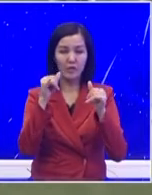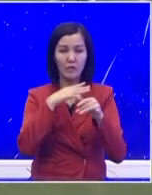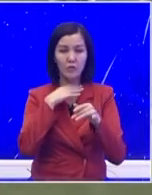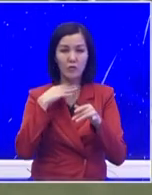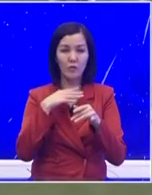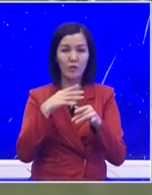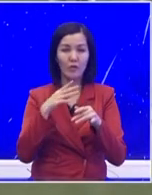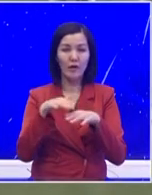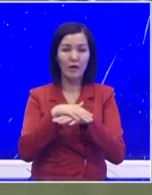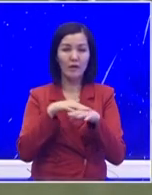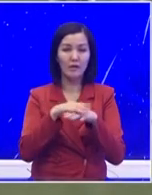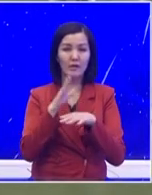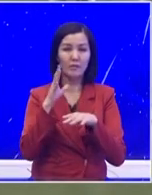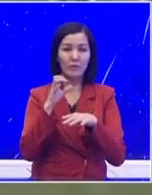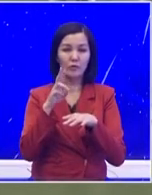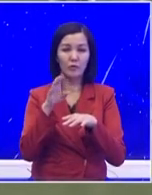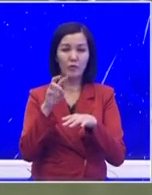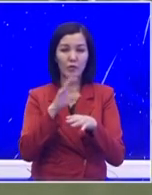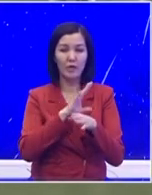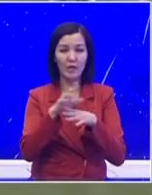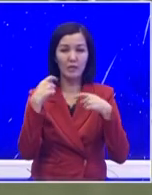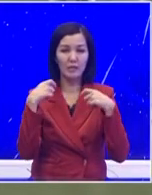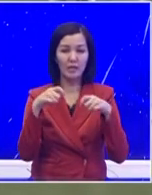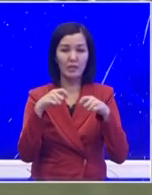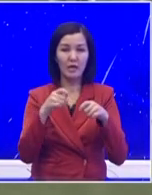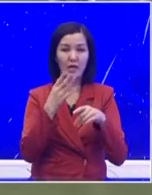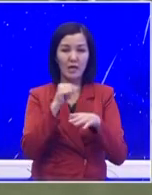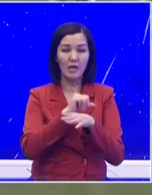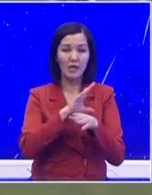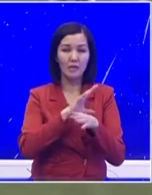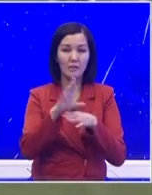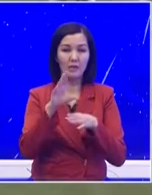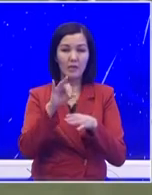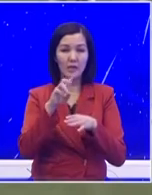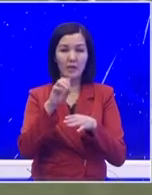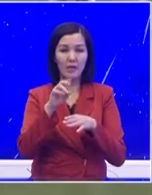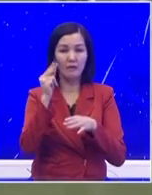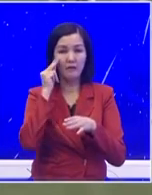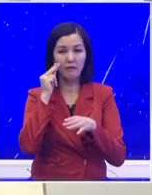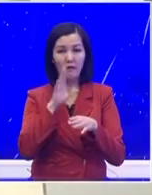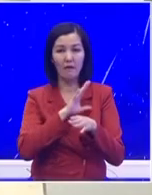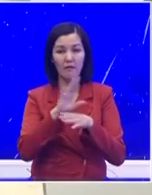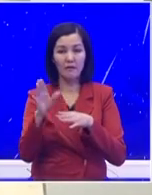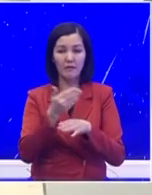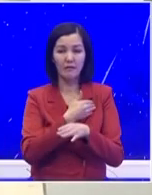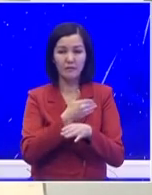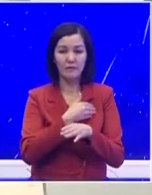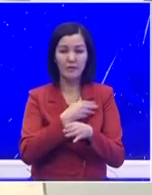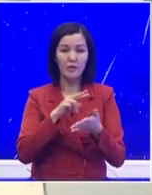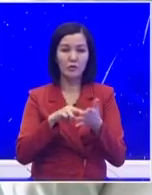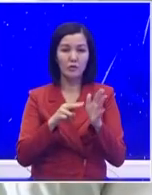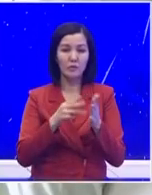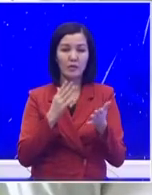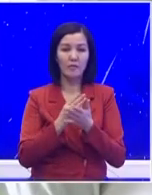ішкі нарыққа 500 тонна ет өткіздік. Біздің экспорттық бағытымыз негізі Иран елі мен Қытай нарығы. Комбинат жауаптылары